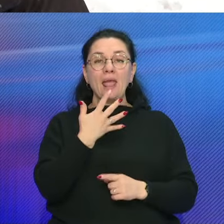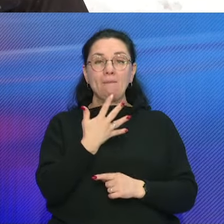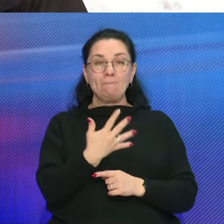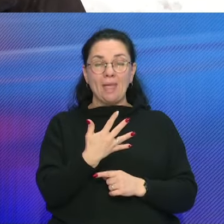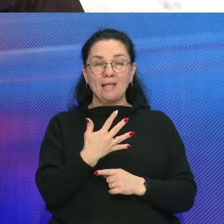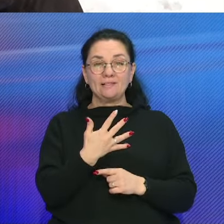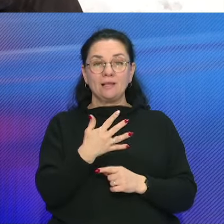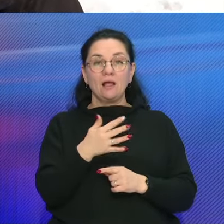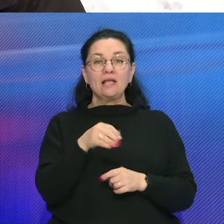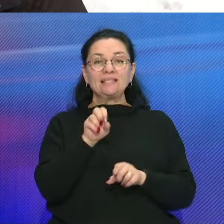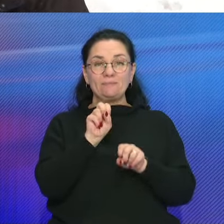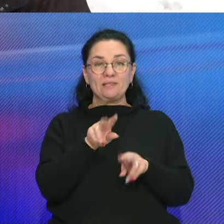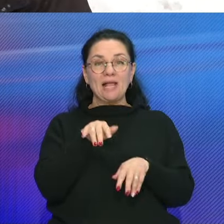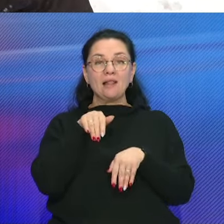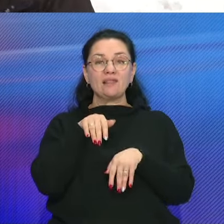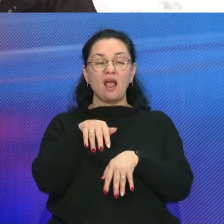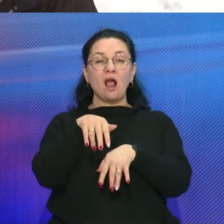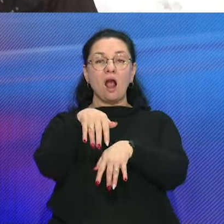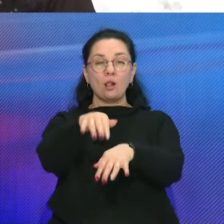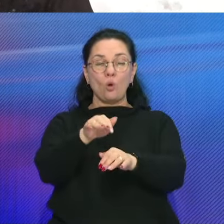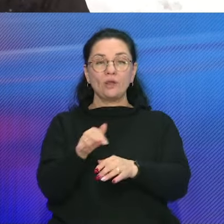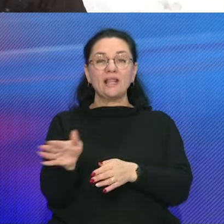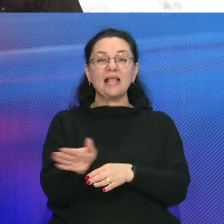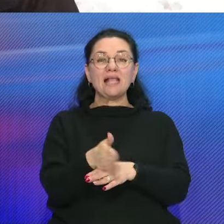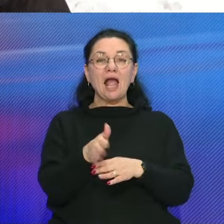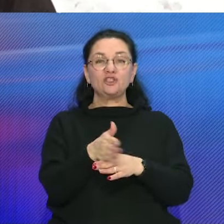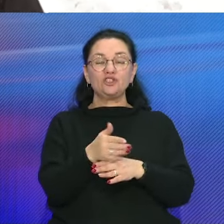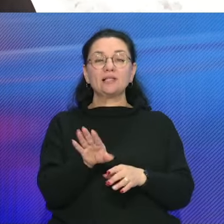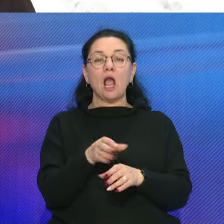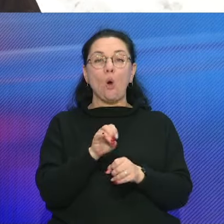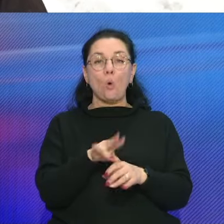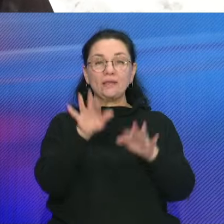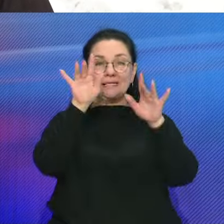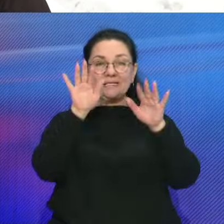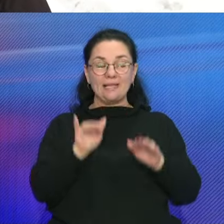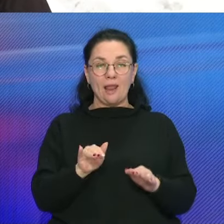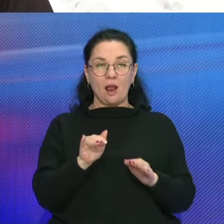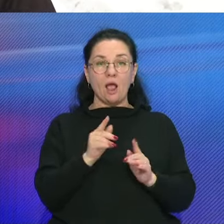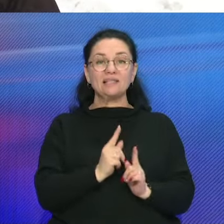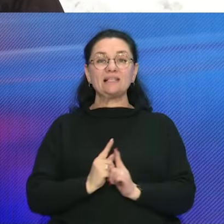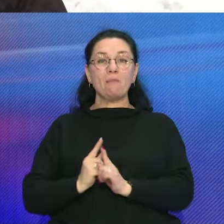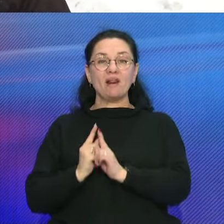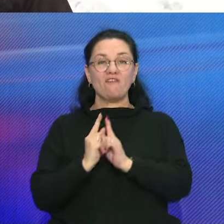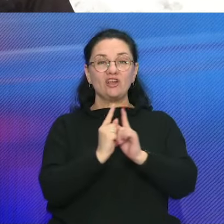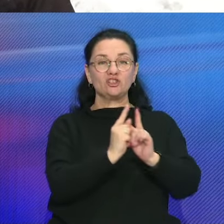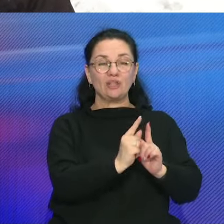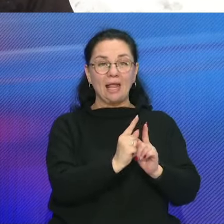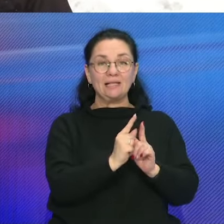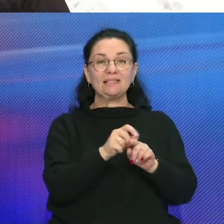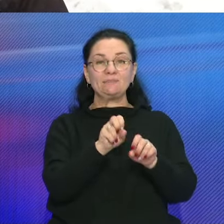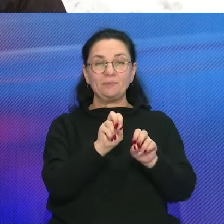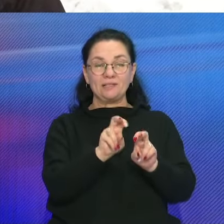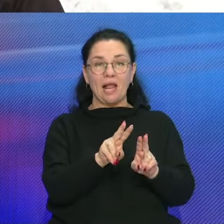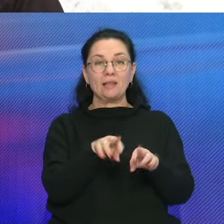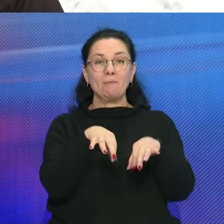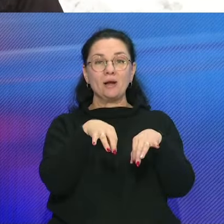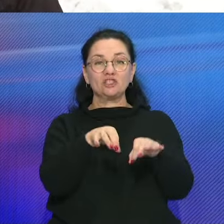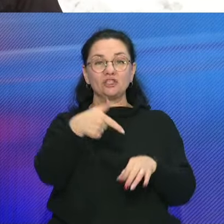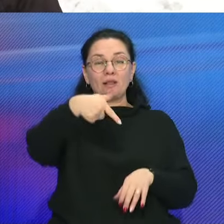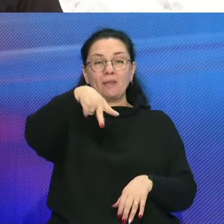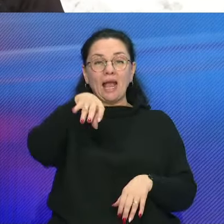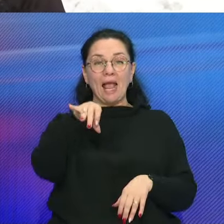5 колонн для расчистки от снега проезжей части. Они сопровождались экипажами ГАИ, и одна колонна